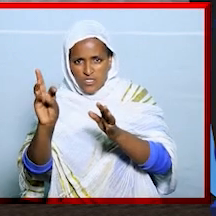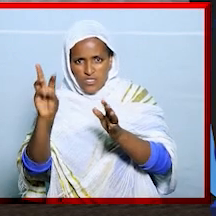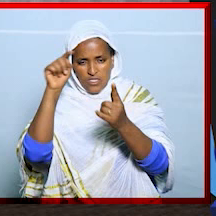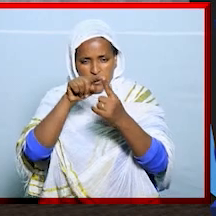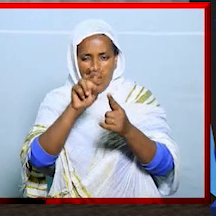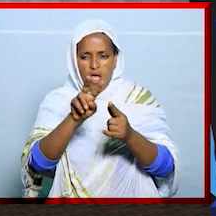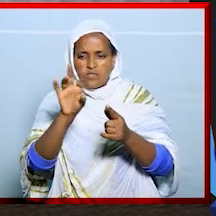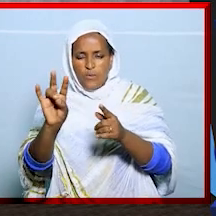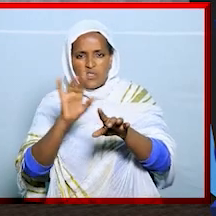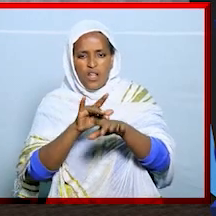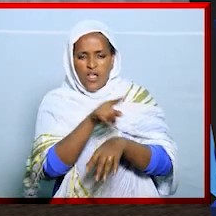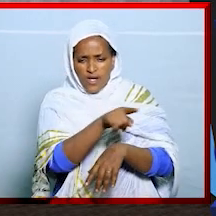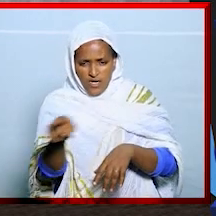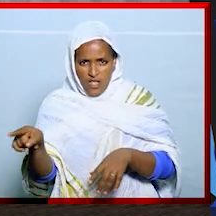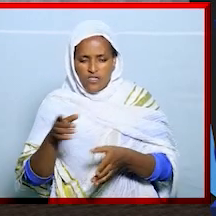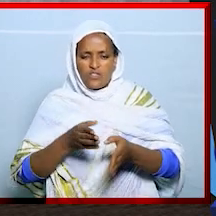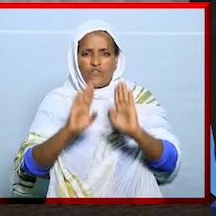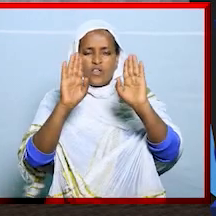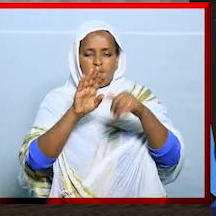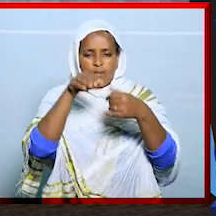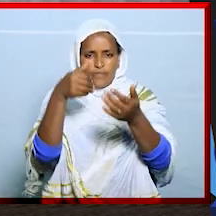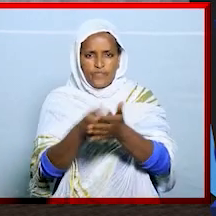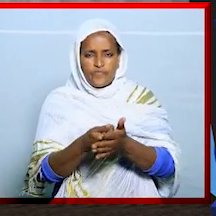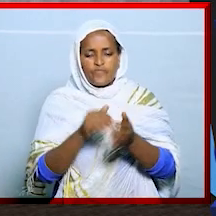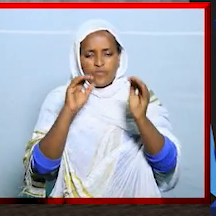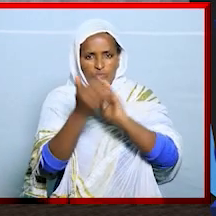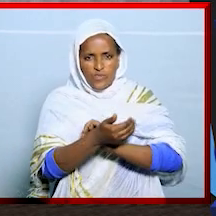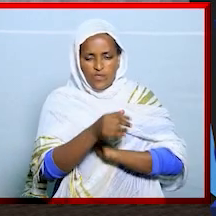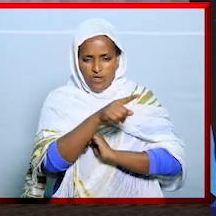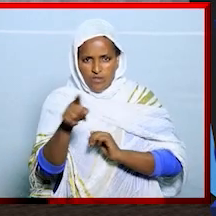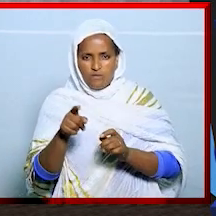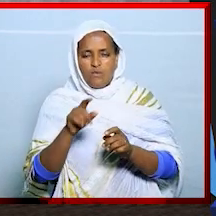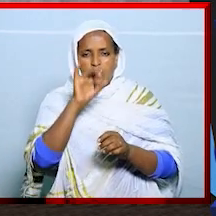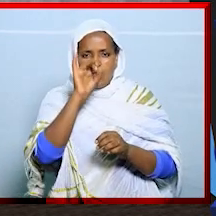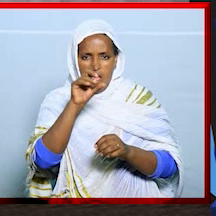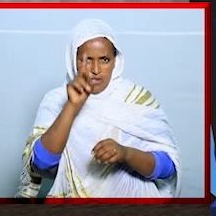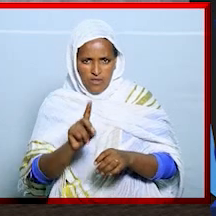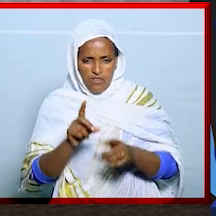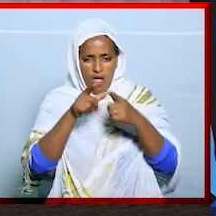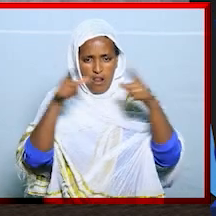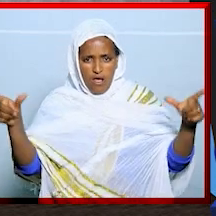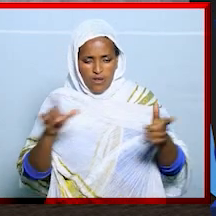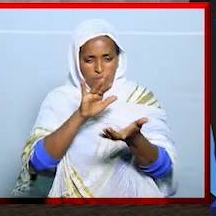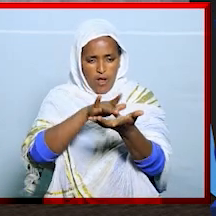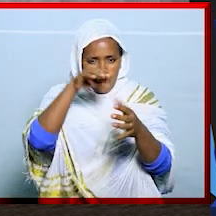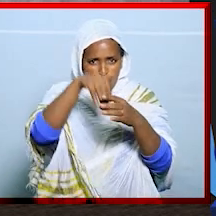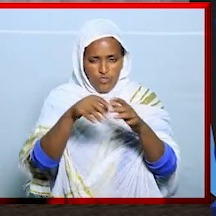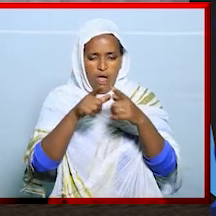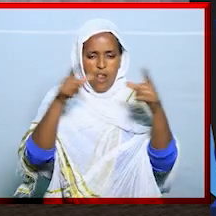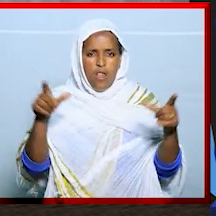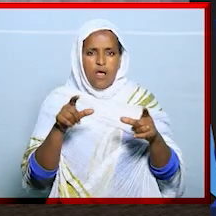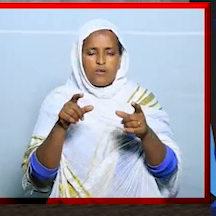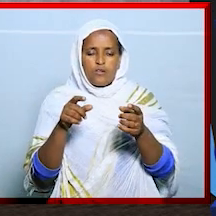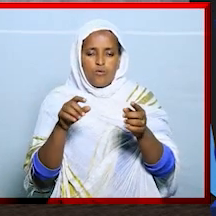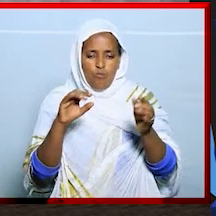26 ከ27 ላይ ከእናንተ ዘይፈቅድ እምኔክሙ አብየ ይኩን ክሙ ላእከ ነው ያለው። ታላቅ ከመካከላችሁ